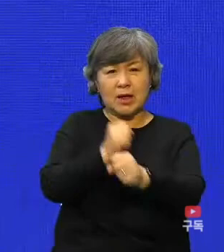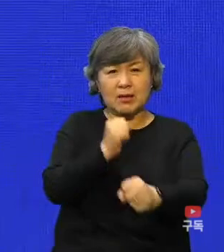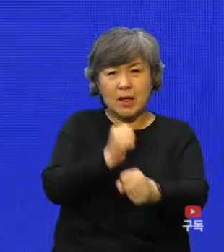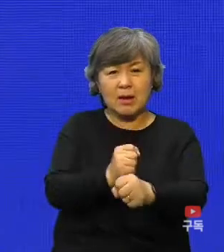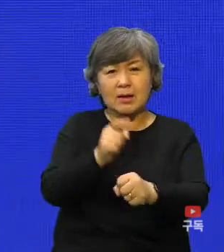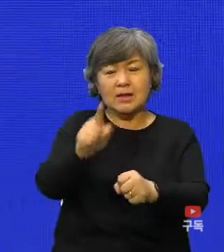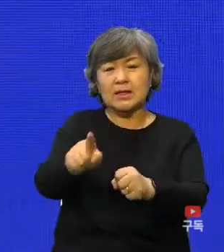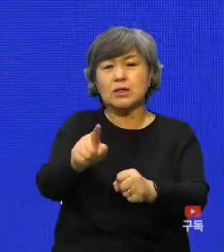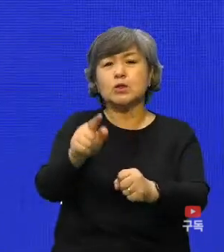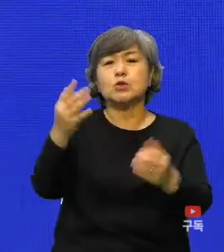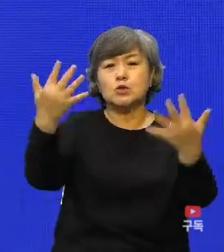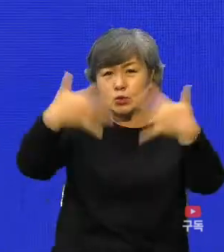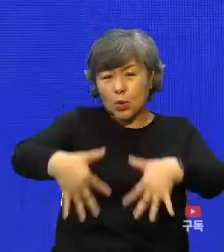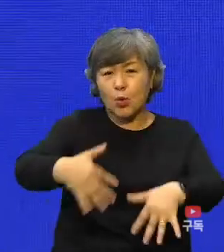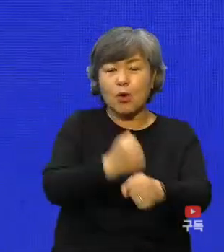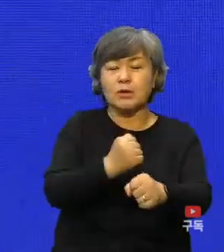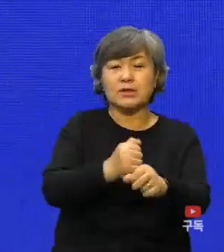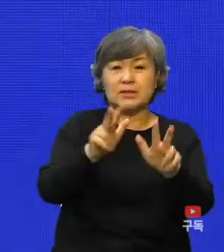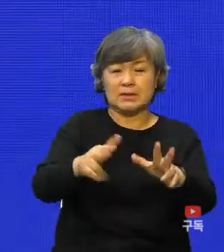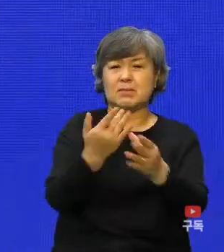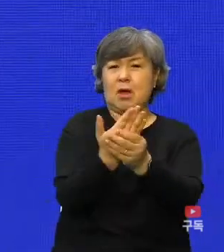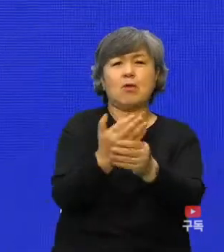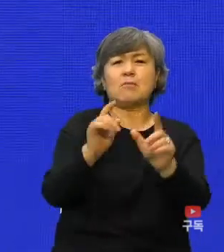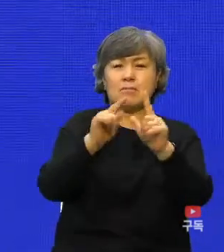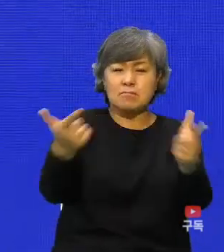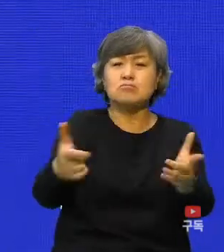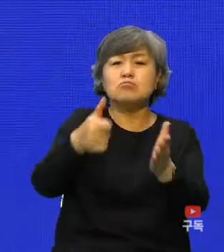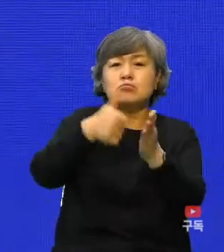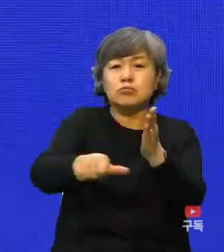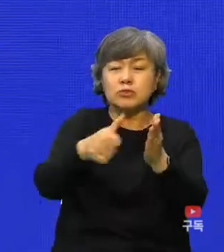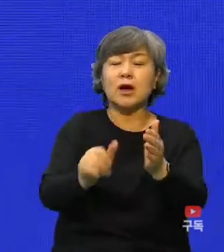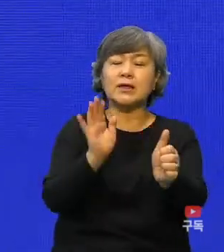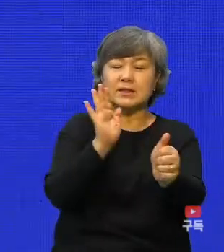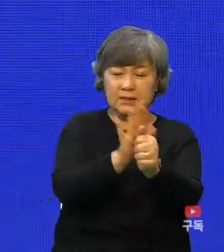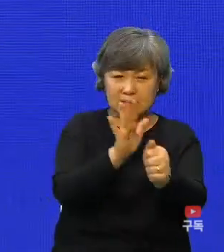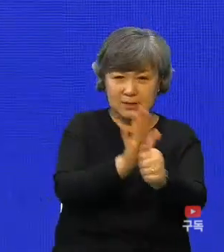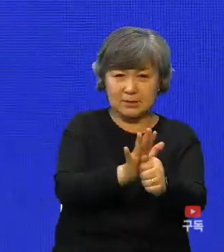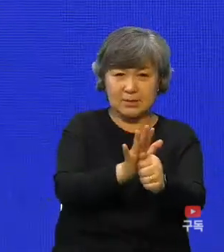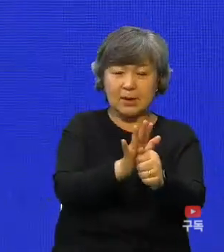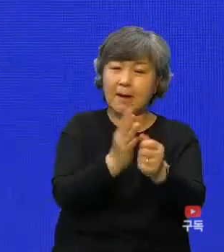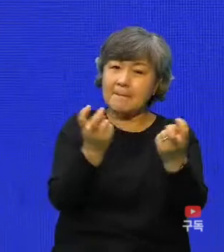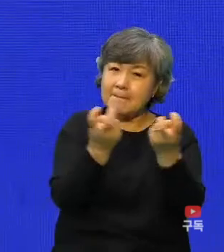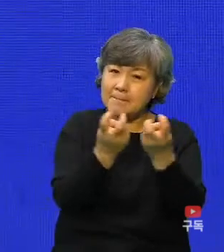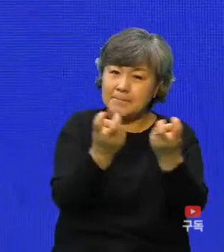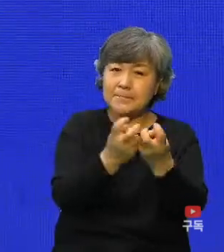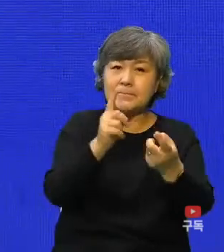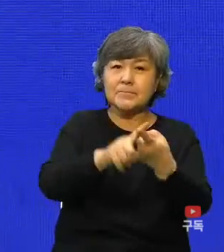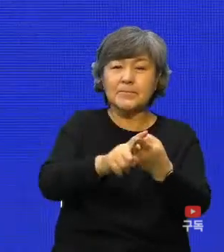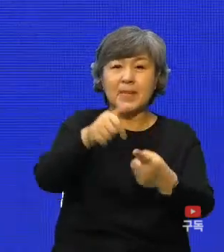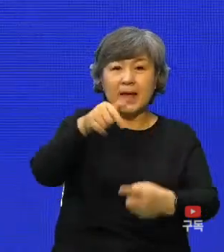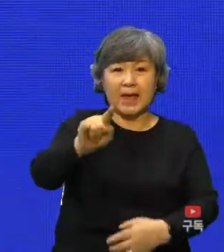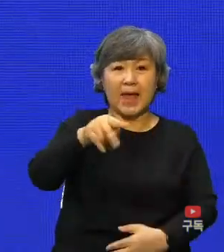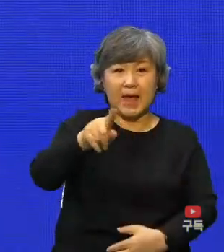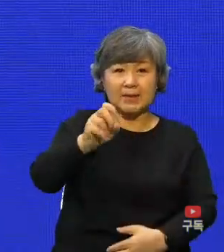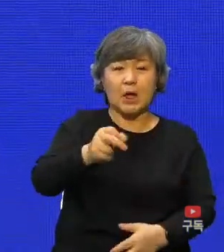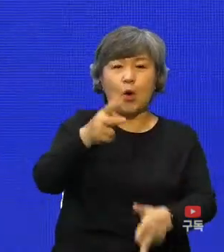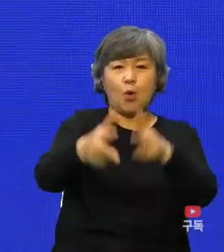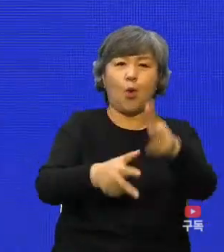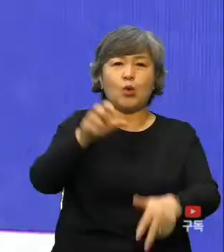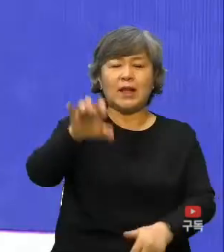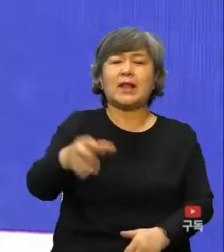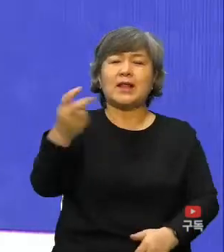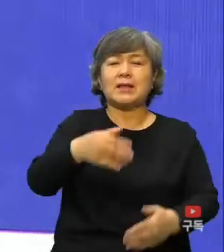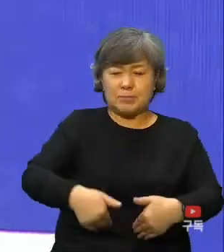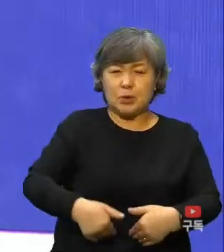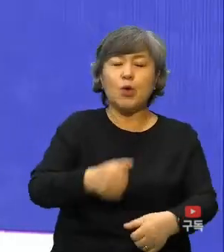스냅백 조항을 조건으로 현금이 아닌 현물 지급을 대안으로 하는 개성공단의 재가동 필요성을